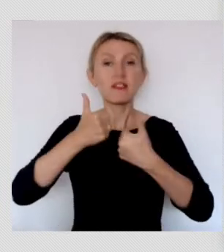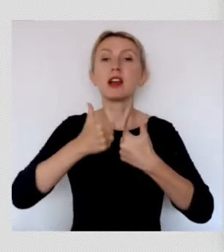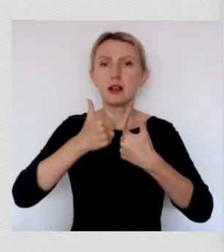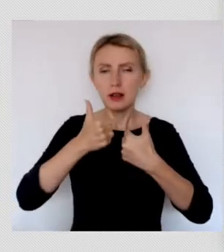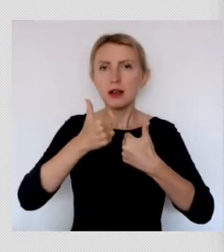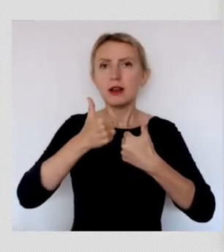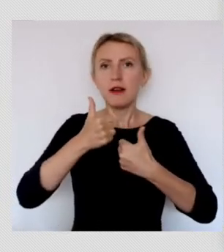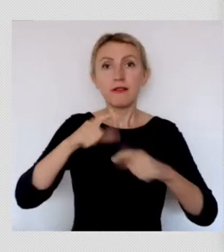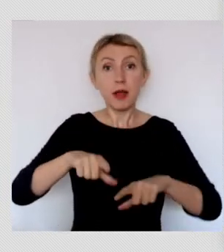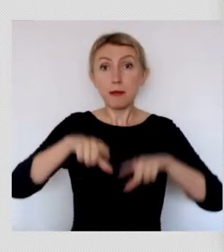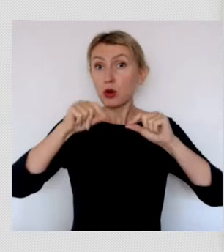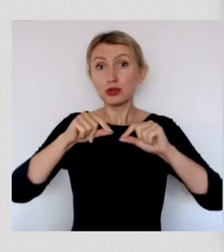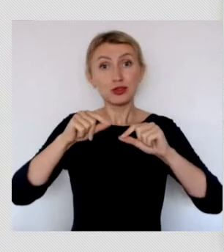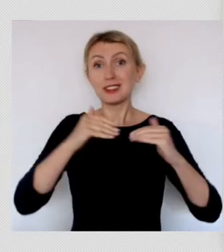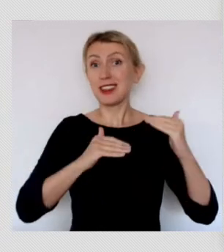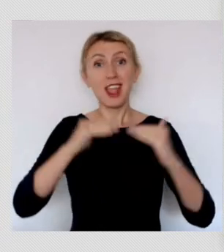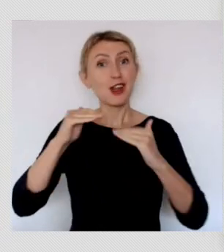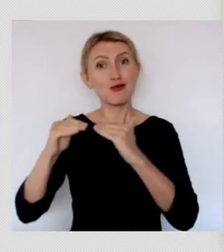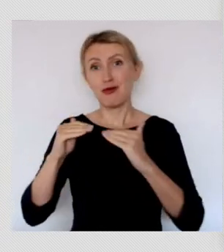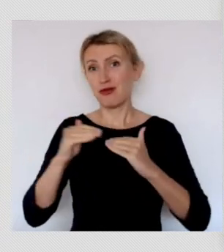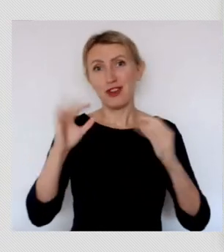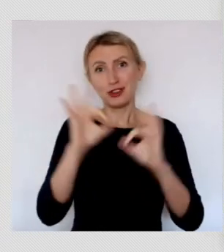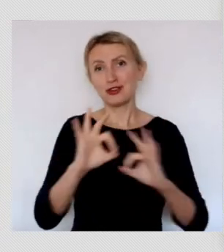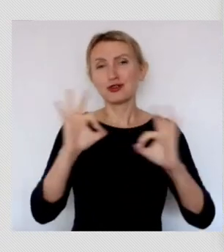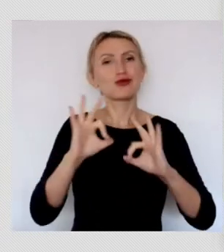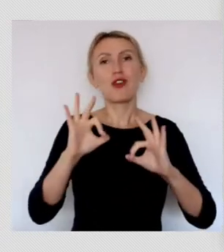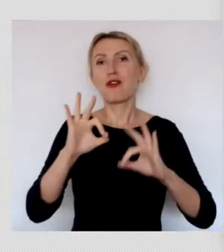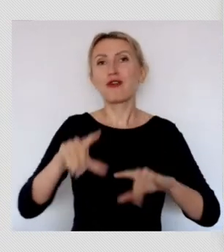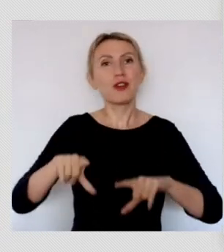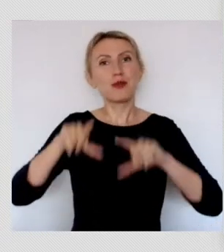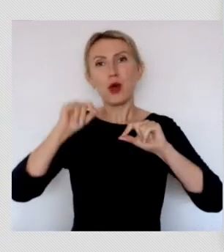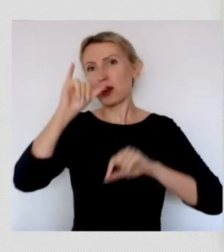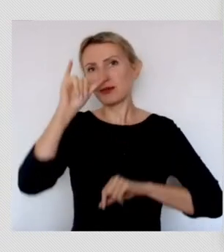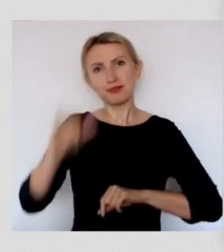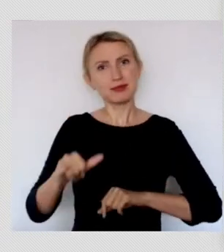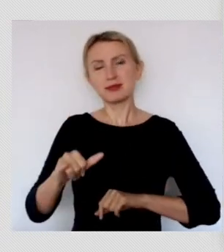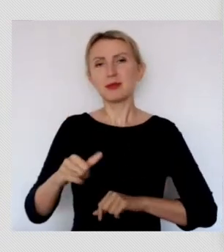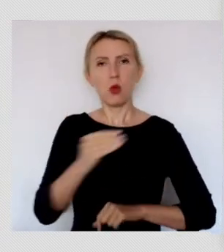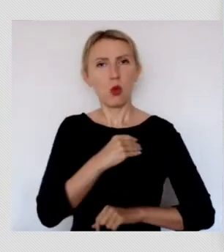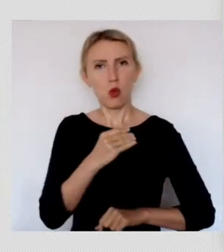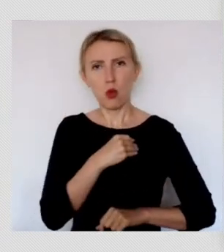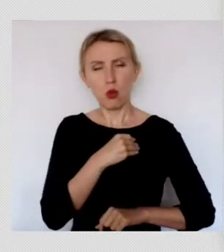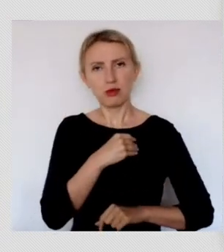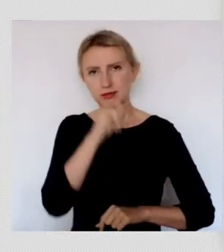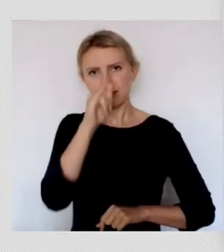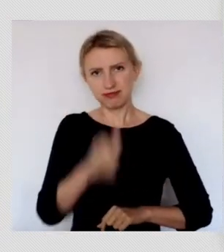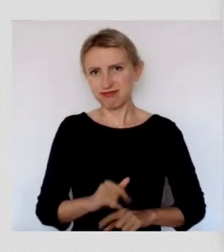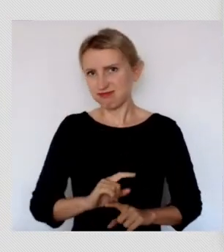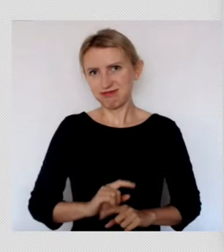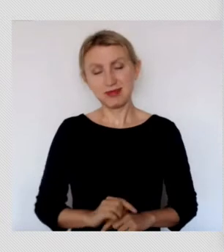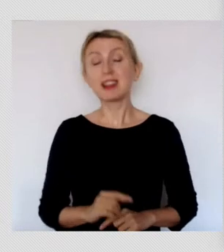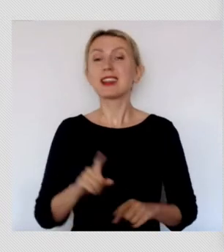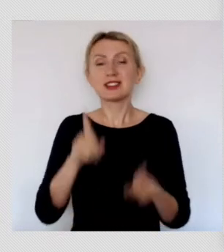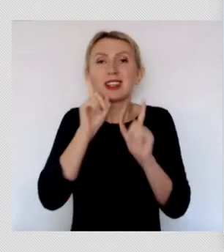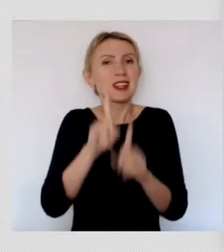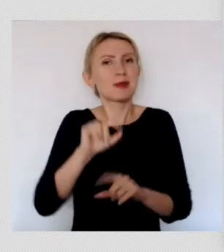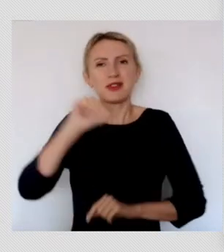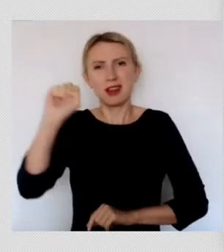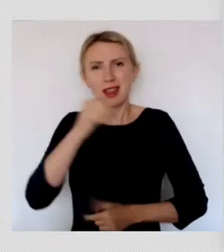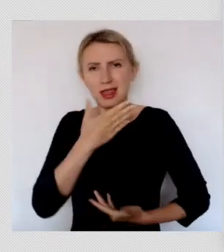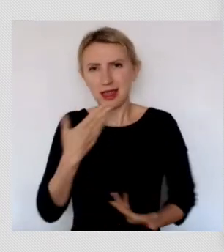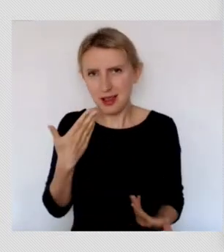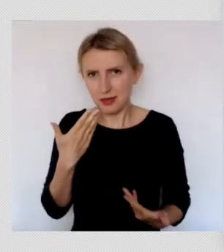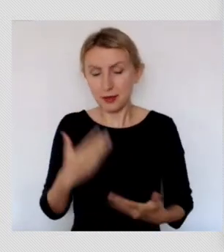nierówność szans jego uczestników, wówczas wybory nie mogą być uznane za rzetelne, a więc rzeczywiście demokratyczne. I ta